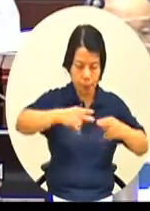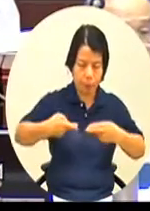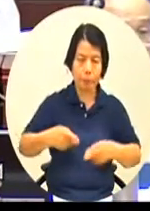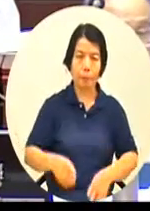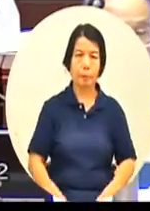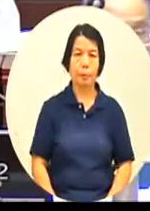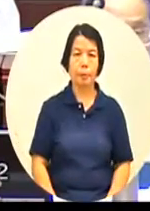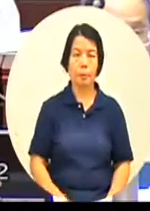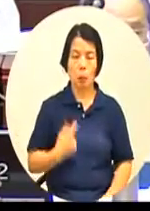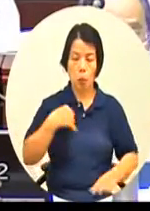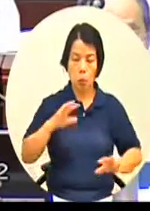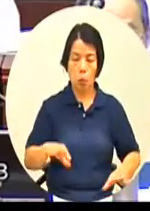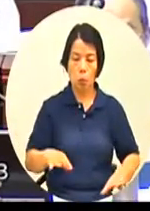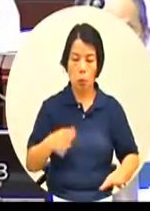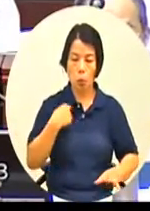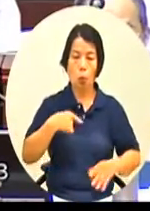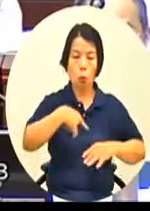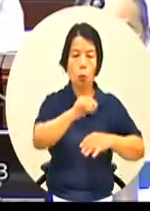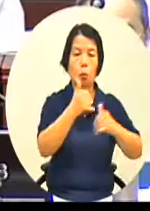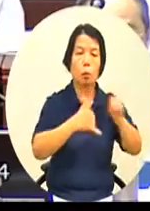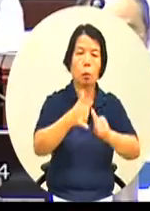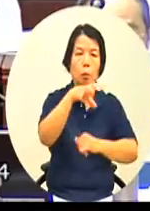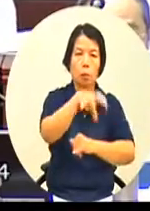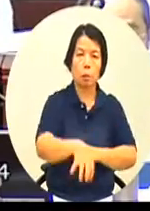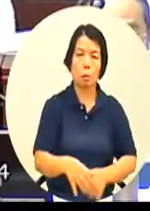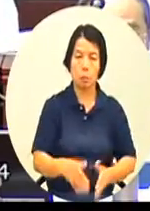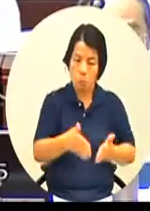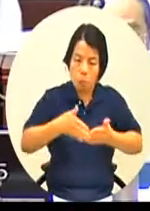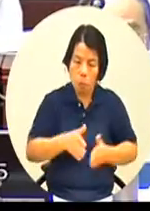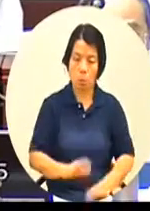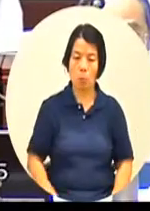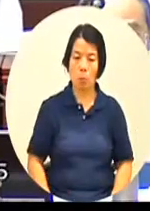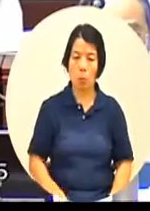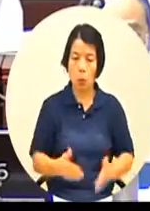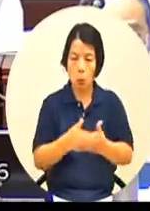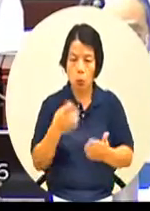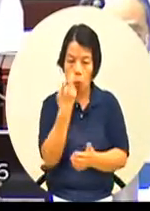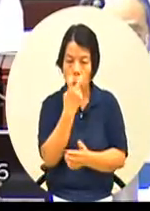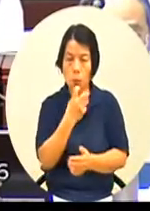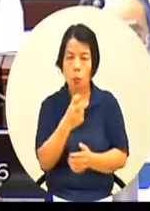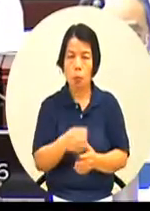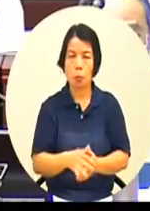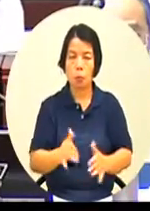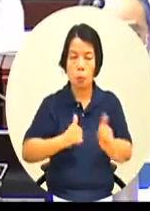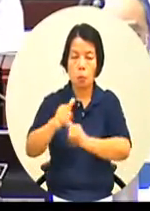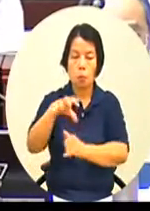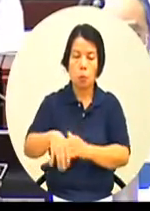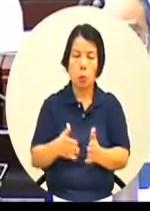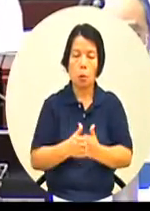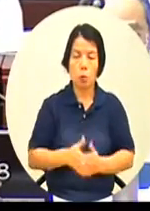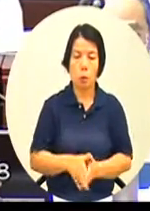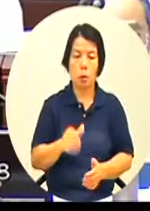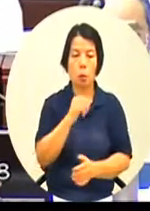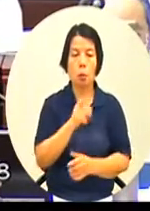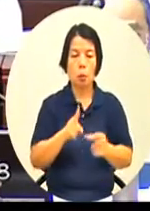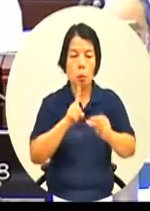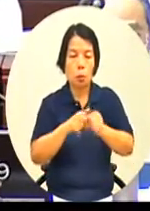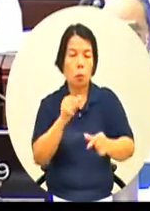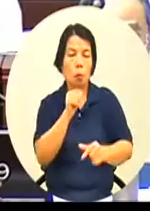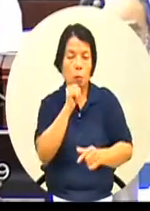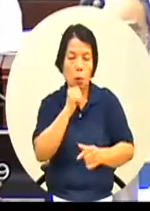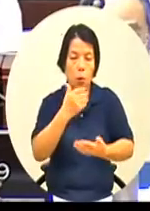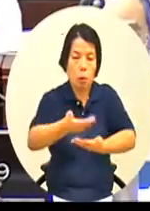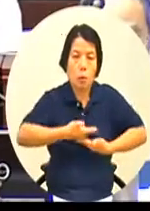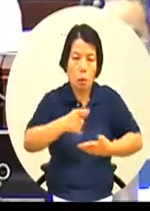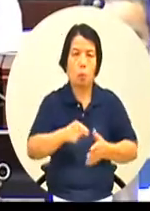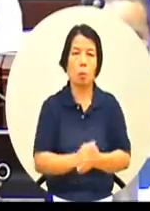如果说我在这里到社会局，他需要去 check 他是社会局可能是中低收入，那这个户政事务所这个不一